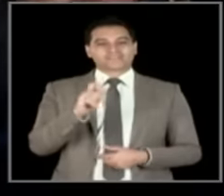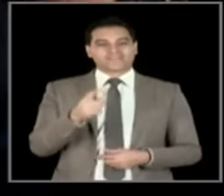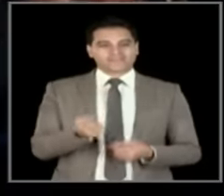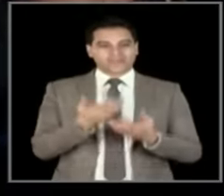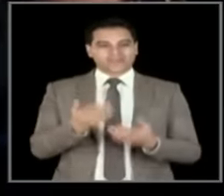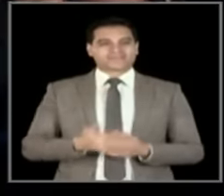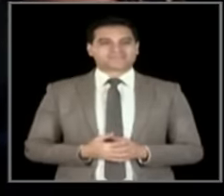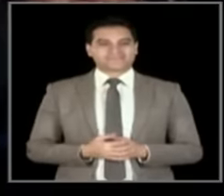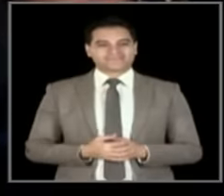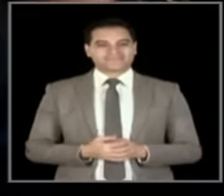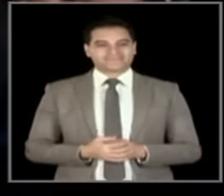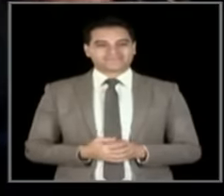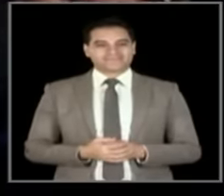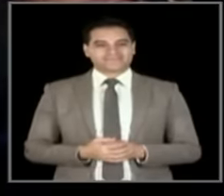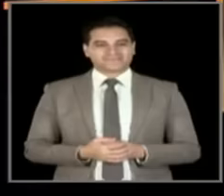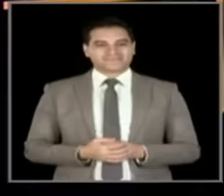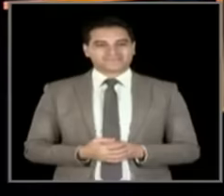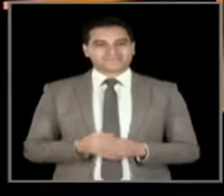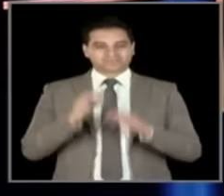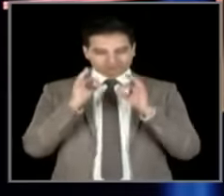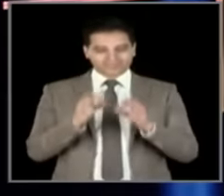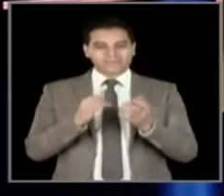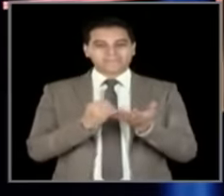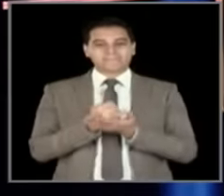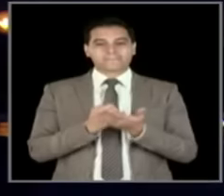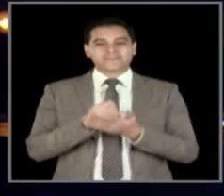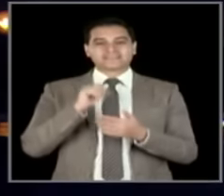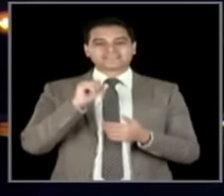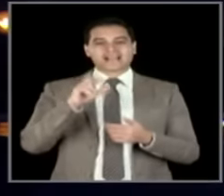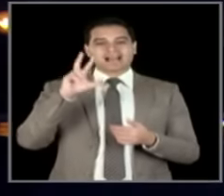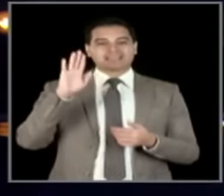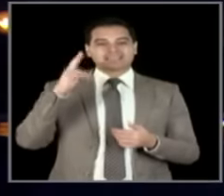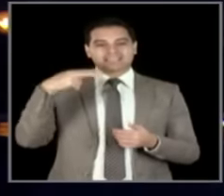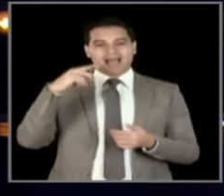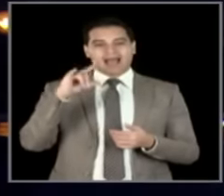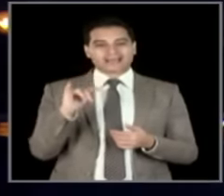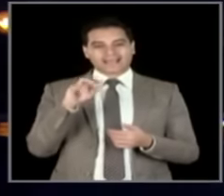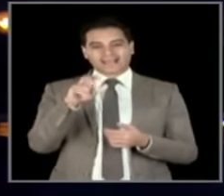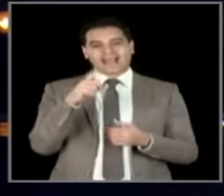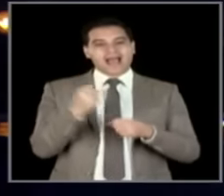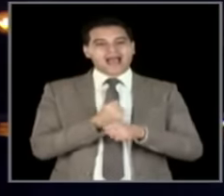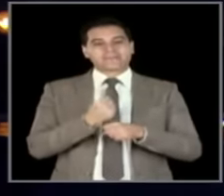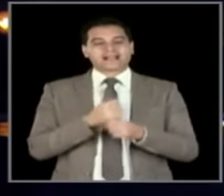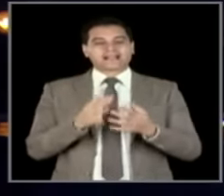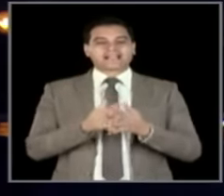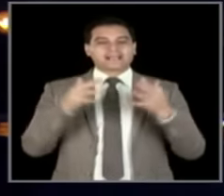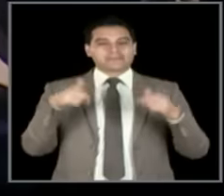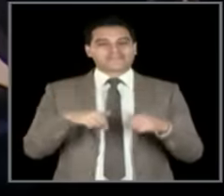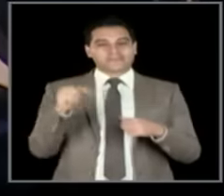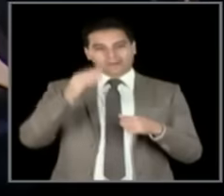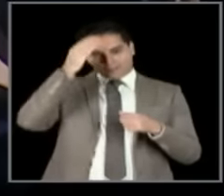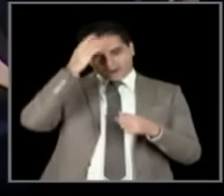جدا طبعا مدرسة السعادية ليهم بصمة عظيمة في برنامج